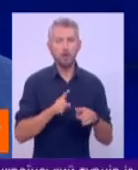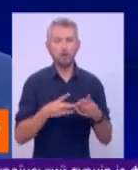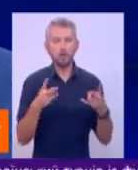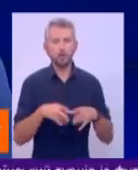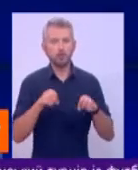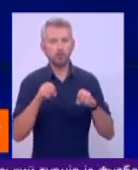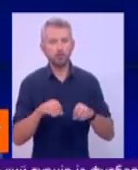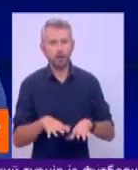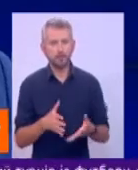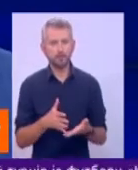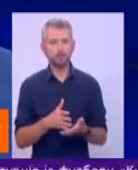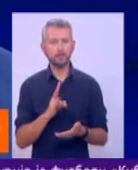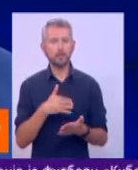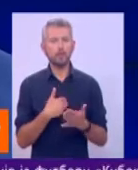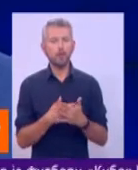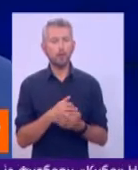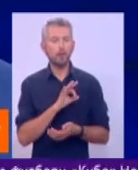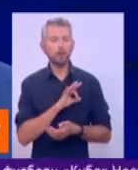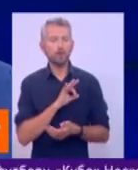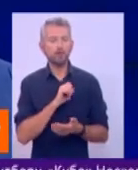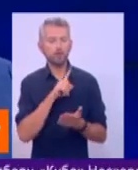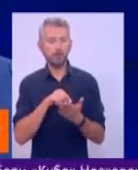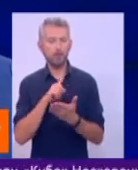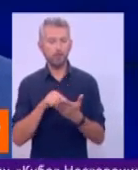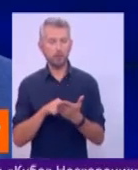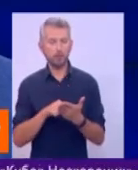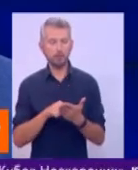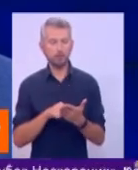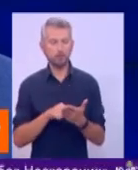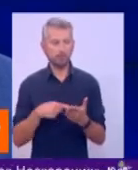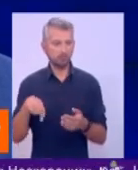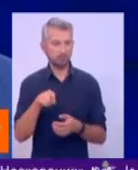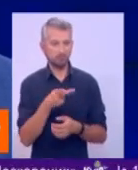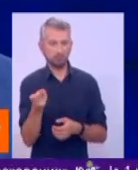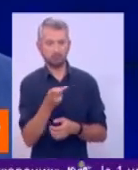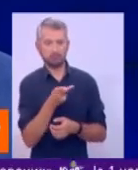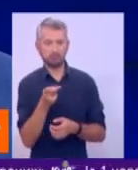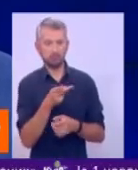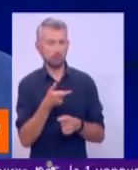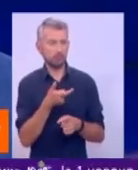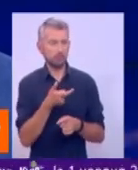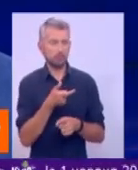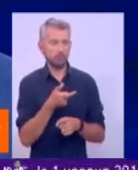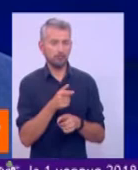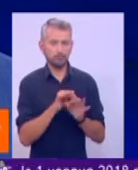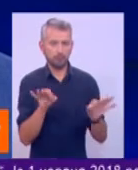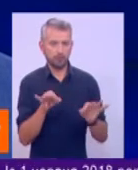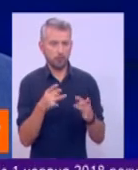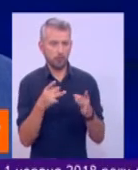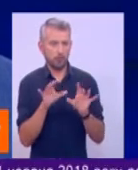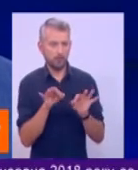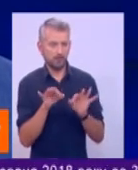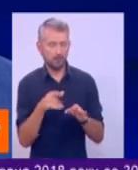решать. Ну вот юридические вопросы, вот коллеги очень так досконально объяснили. Я бы